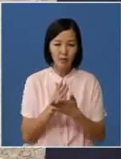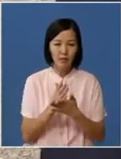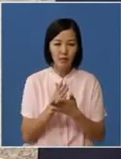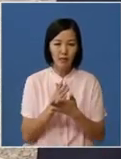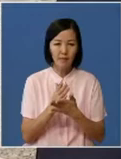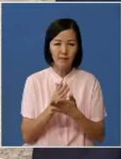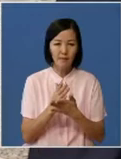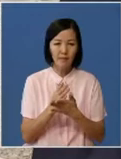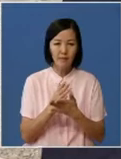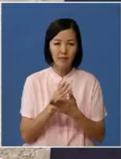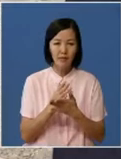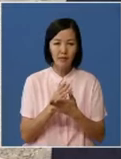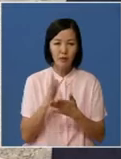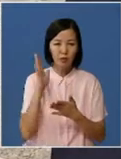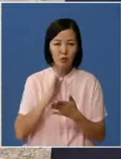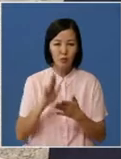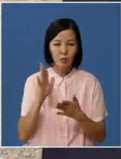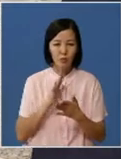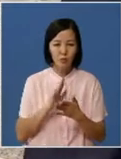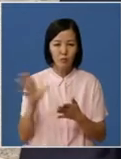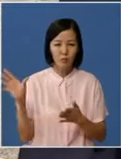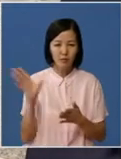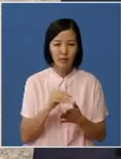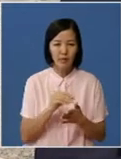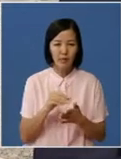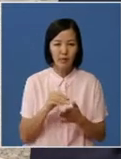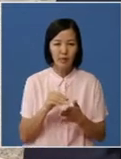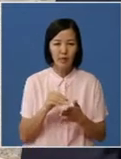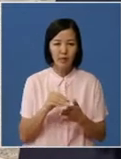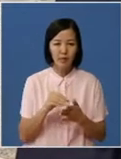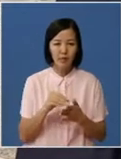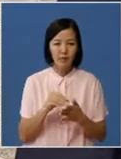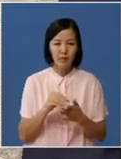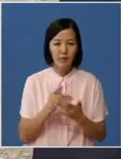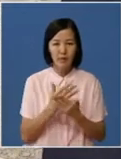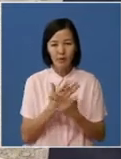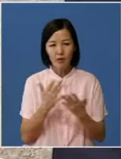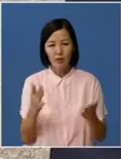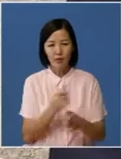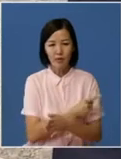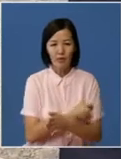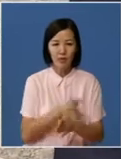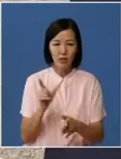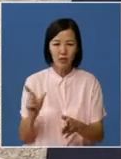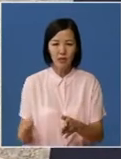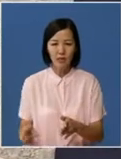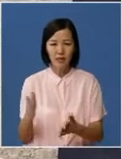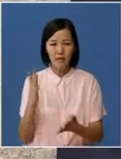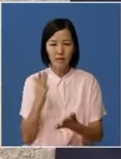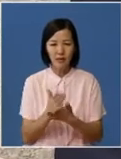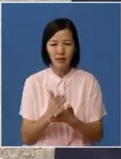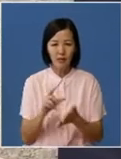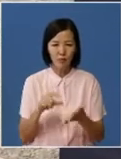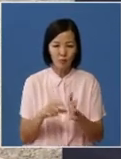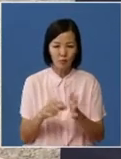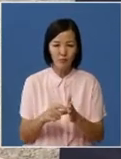өзінің автоцистернасы, тележкасы мен ішіндегі өрт сөндіру құралдары, кезекшілікте отыратын адамның өзінің демалатын